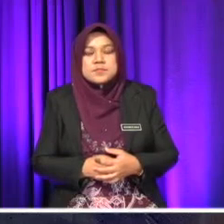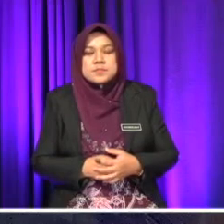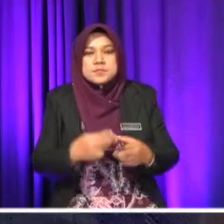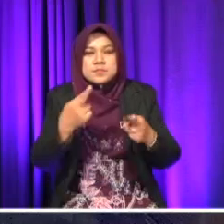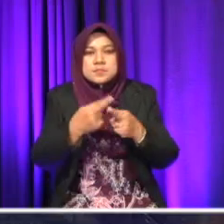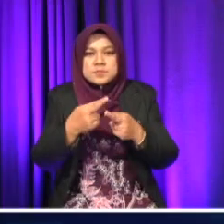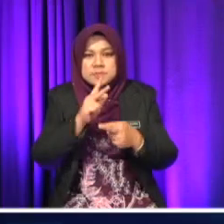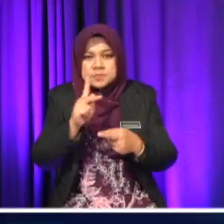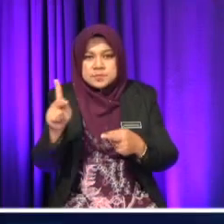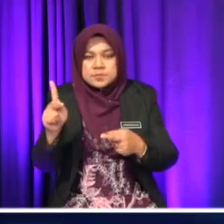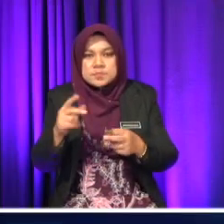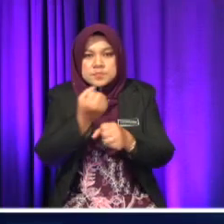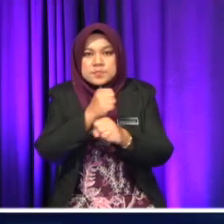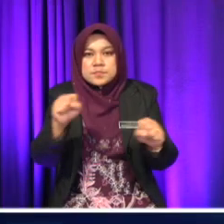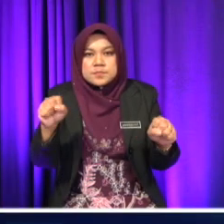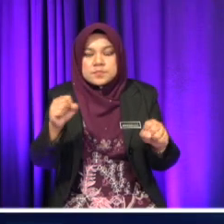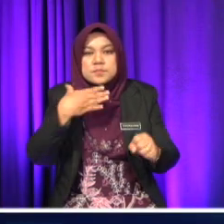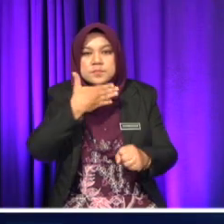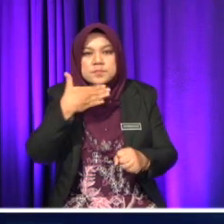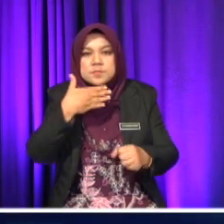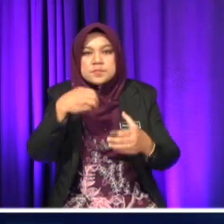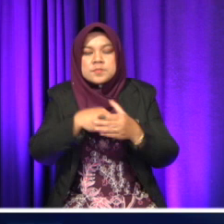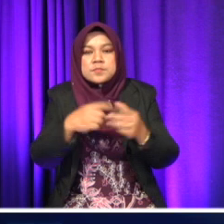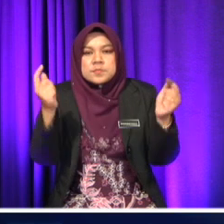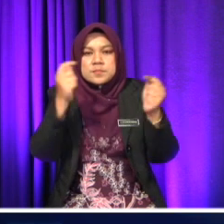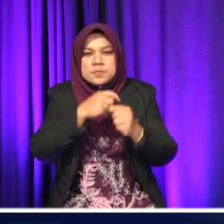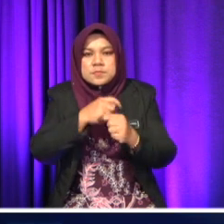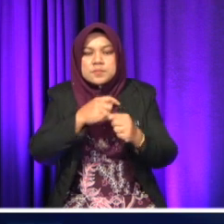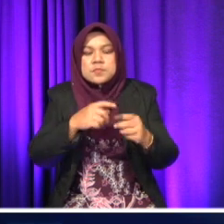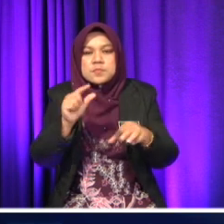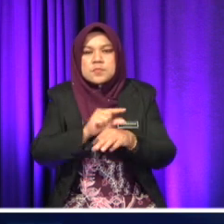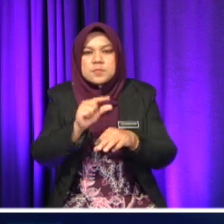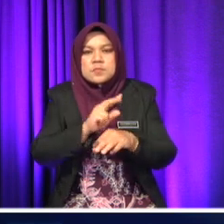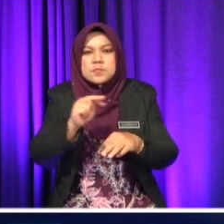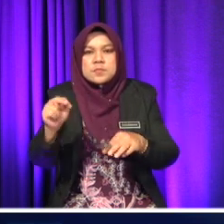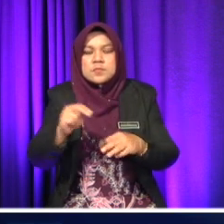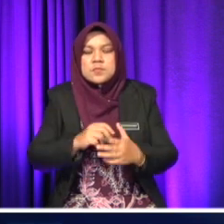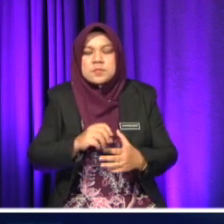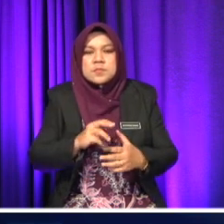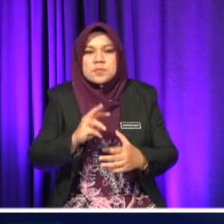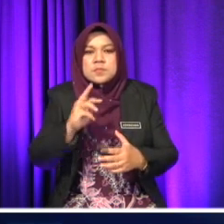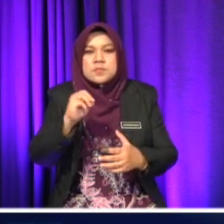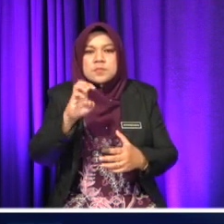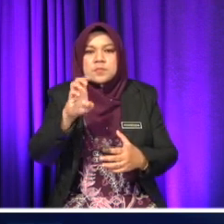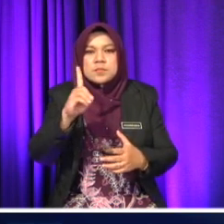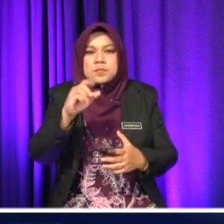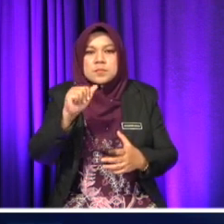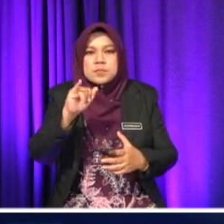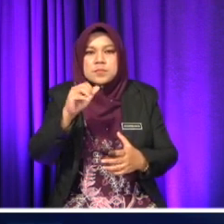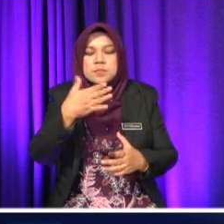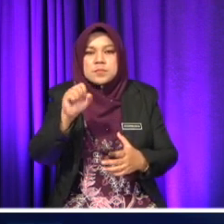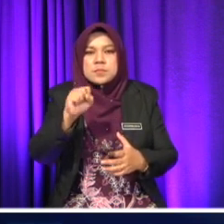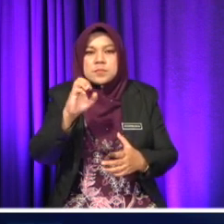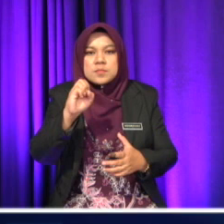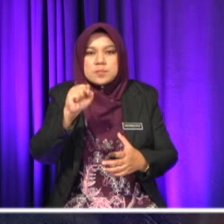rumuskan persediaan beliau dalam menangani isu penggunaan media sosial dalam bentuk pantun ini lagi